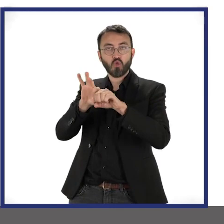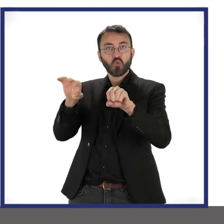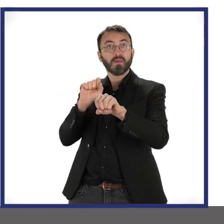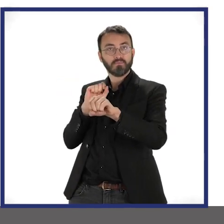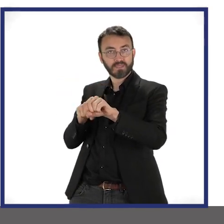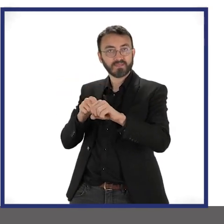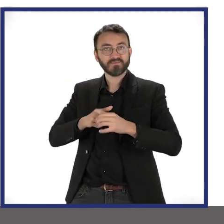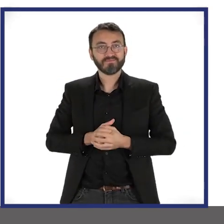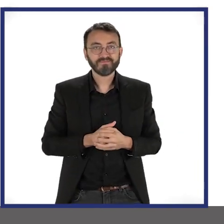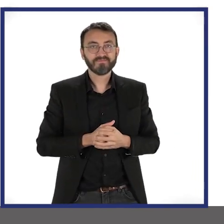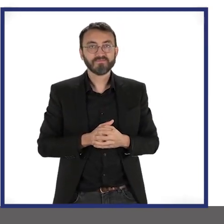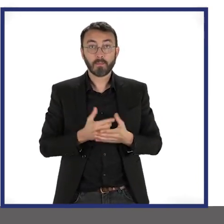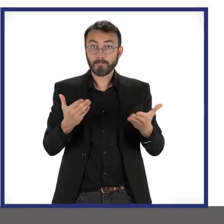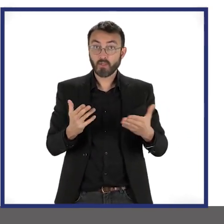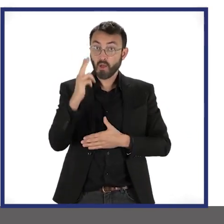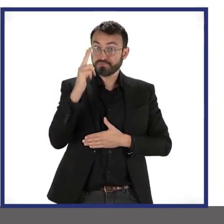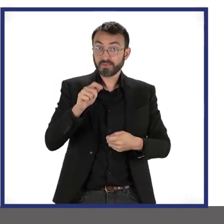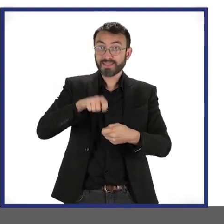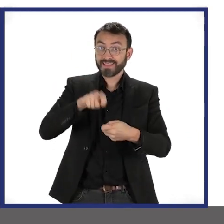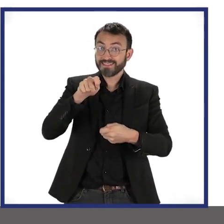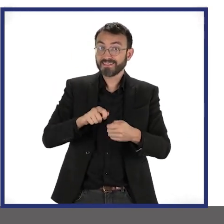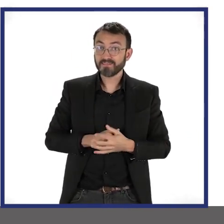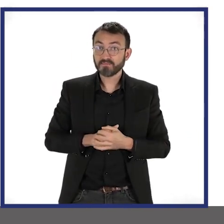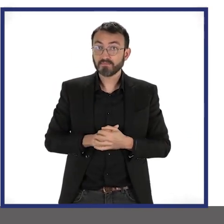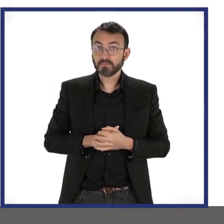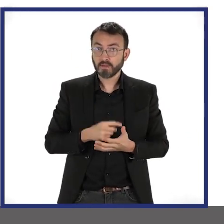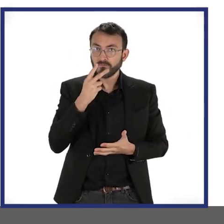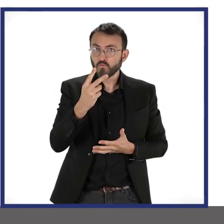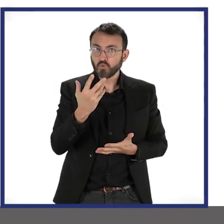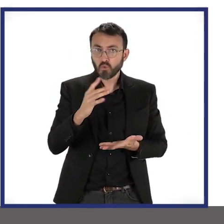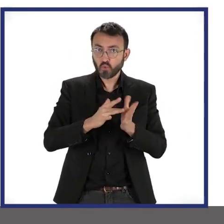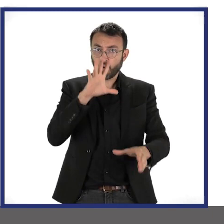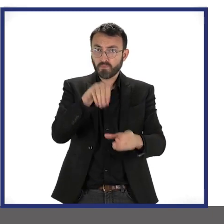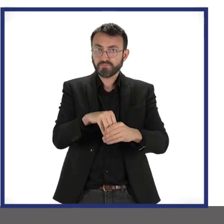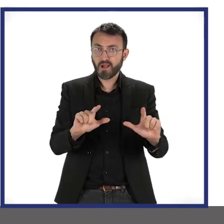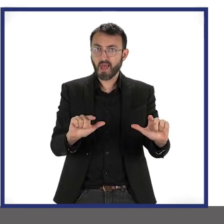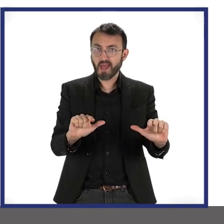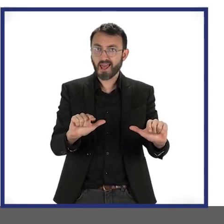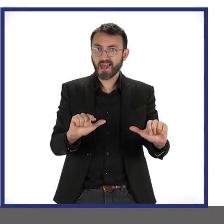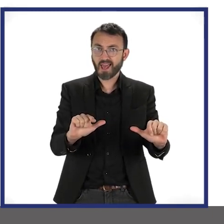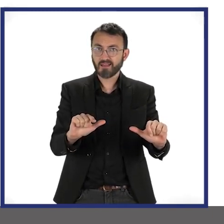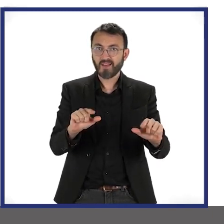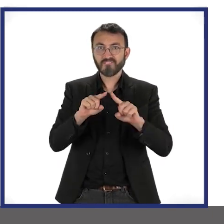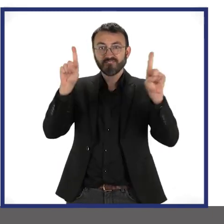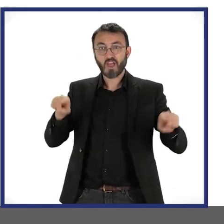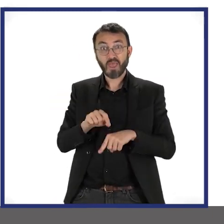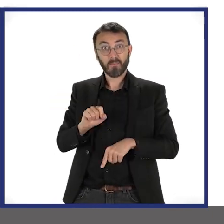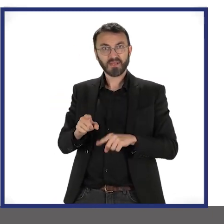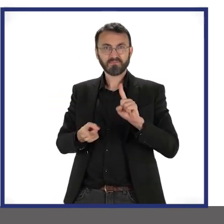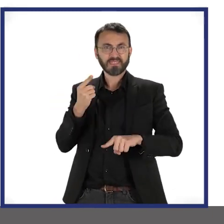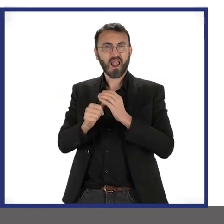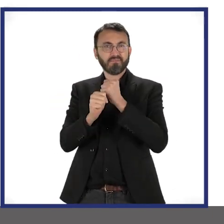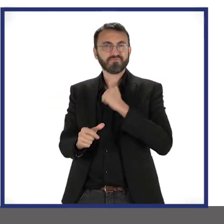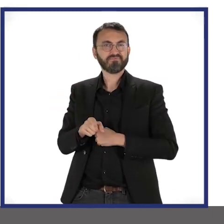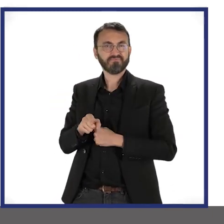collerez sur le tube. Et maintenant, passons au test. Vous l'avez vu, tout est dans le kit. Ça,